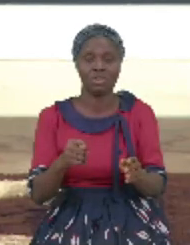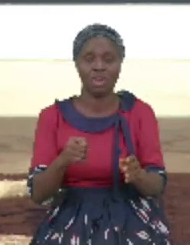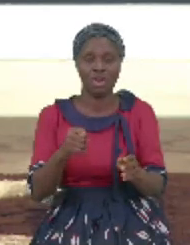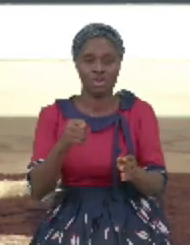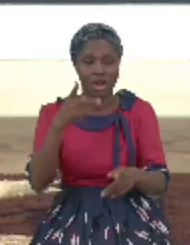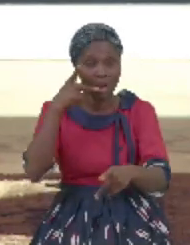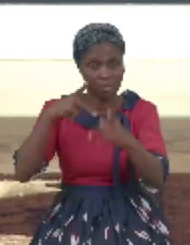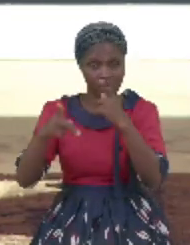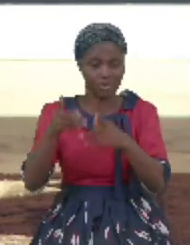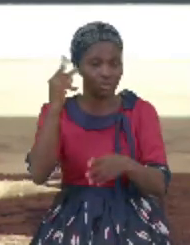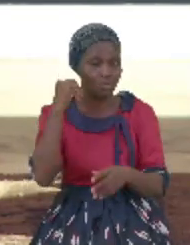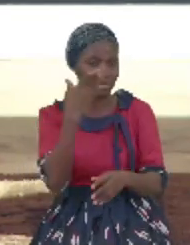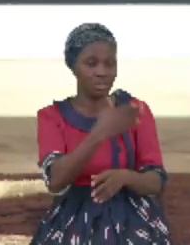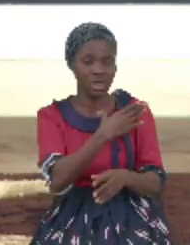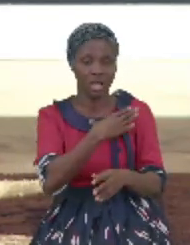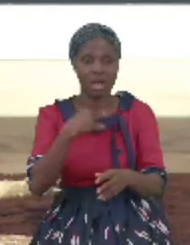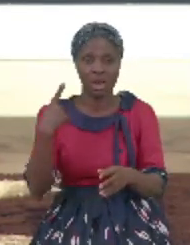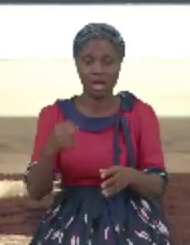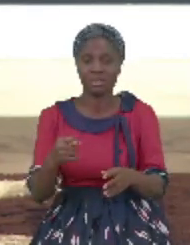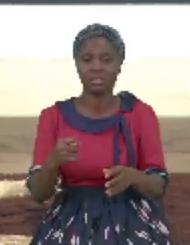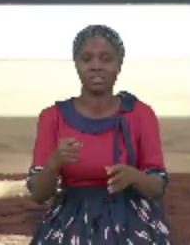la déclaration soit là,